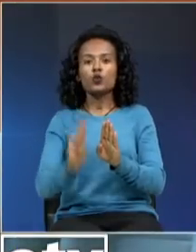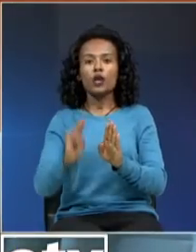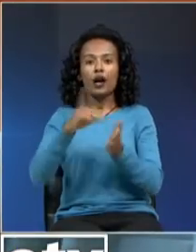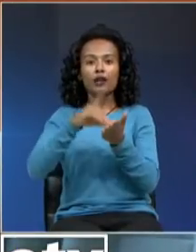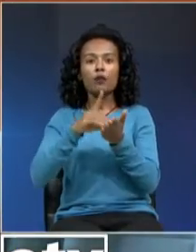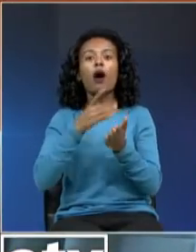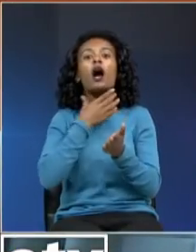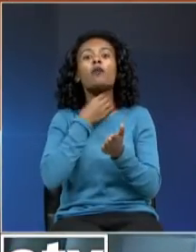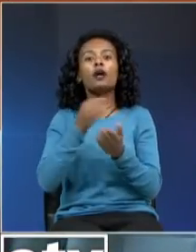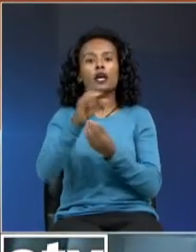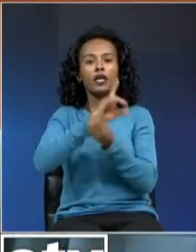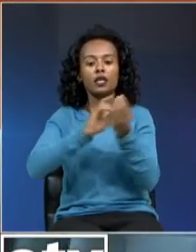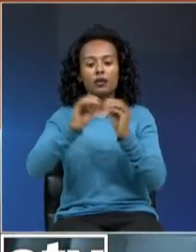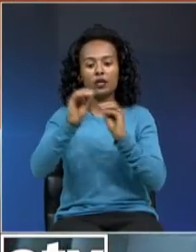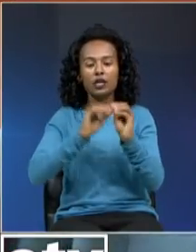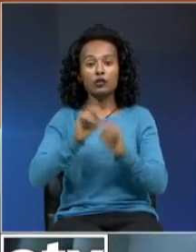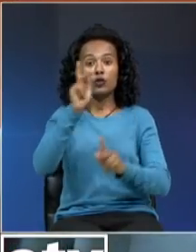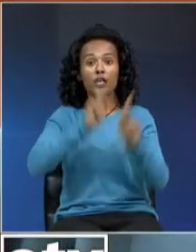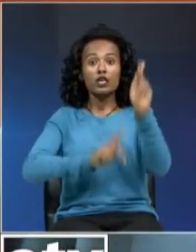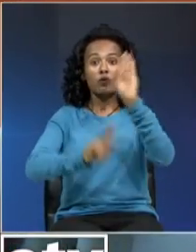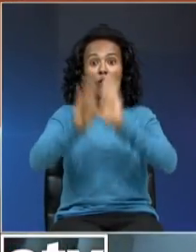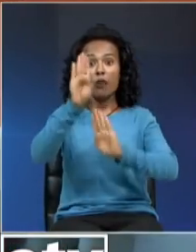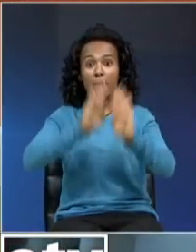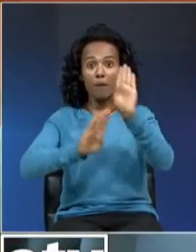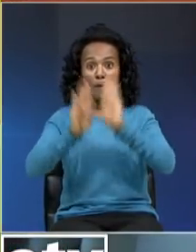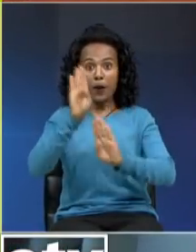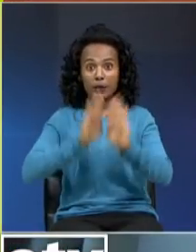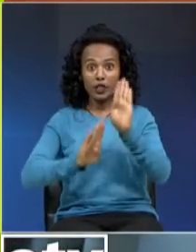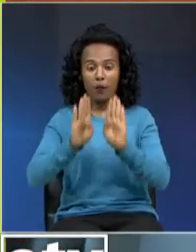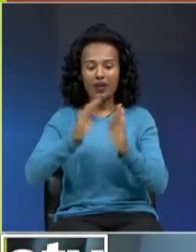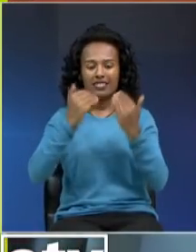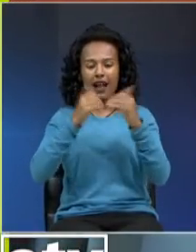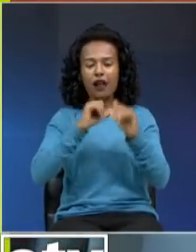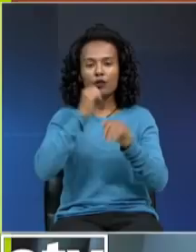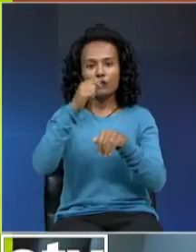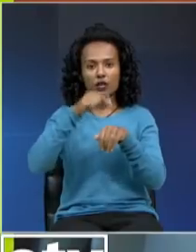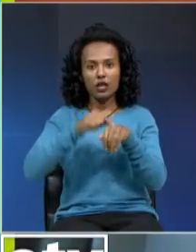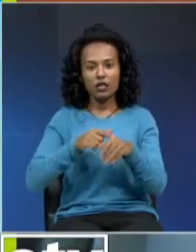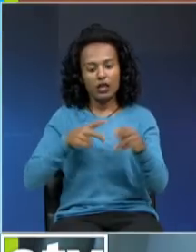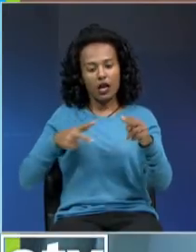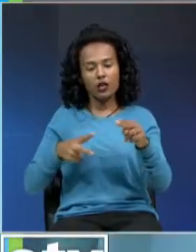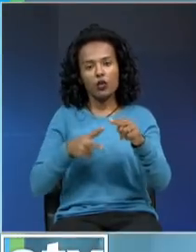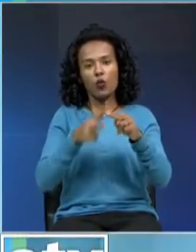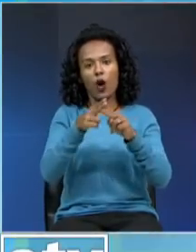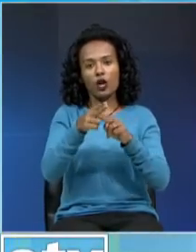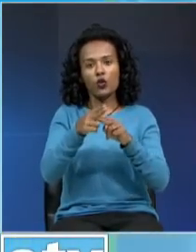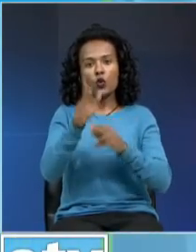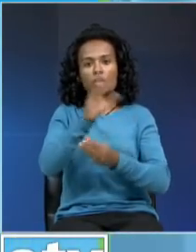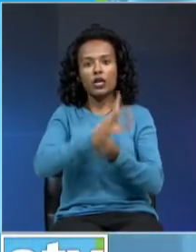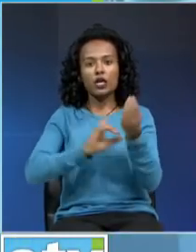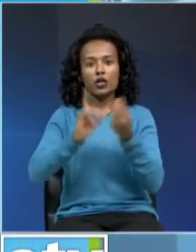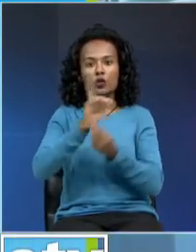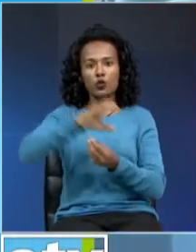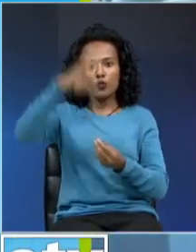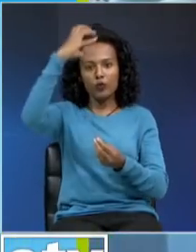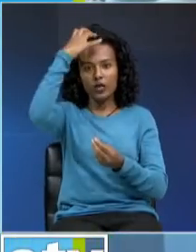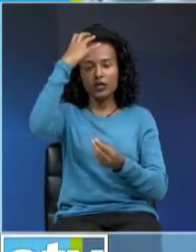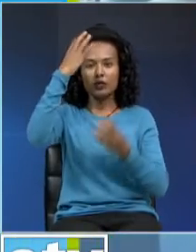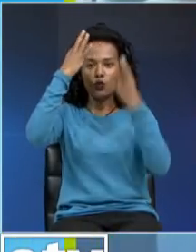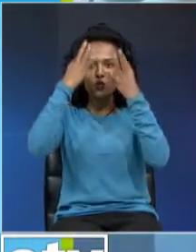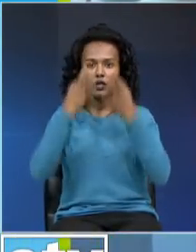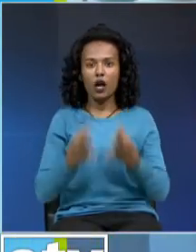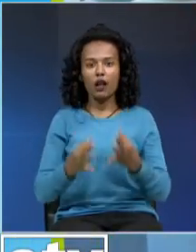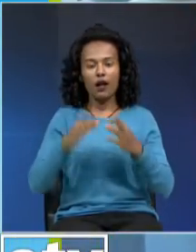አማራ ክልል የሚንቀሳቀሱ የህዝብ ማመላለሻ ተሽከርካሪዎች ላልተወሰነ ጊዜ እንዲቋረጡ የክልሉ መንግስት